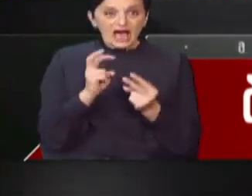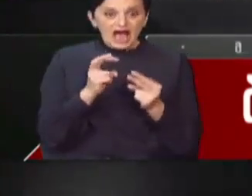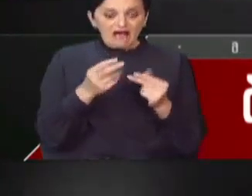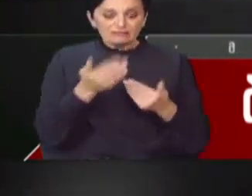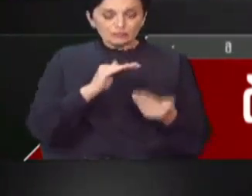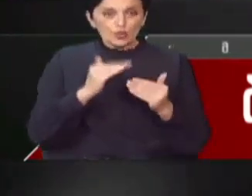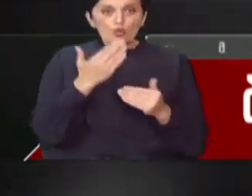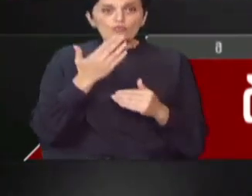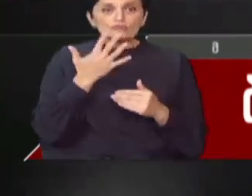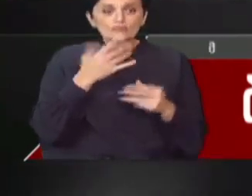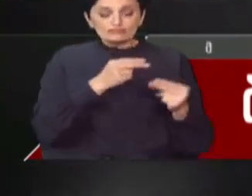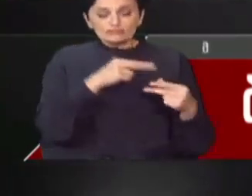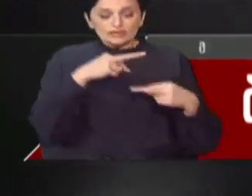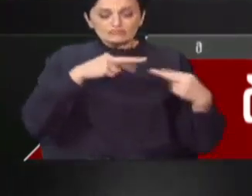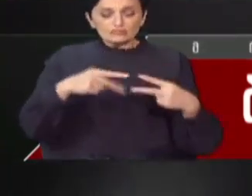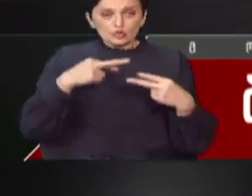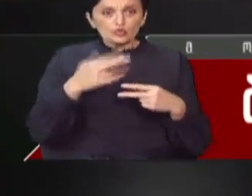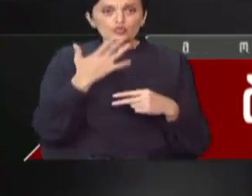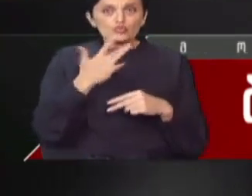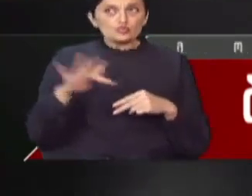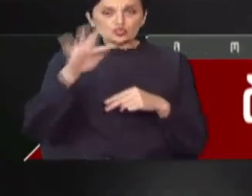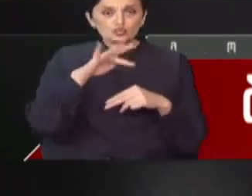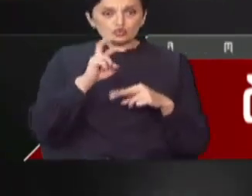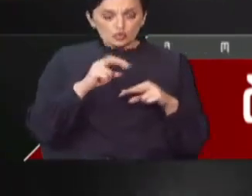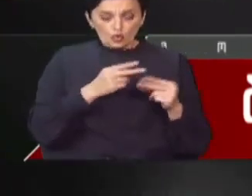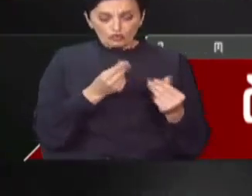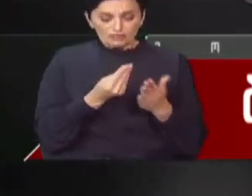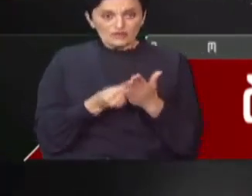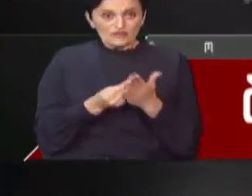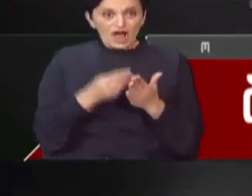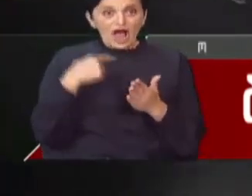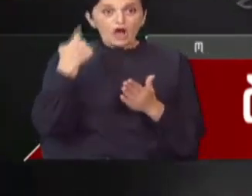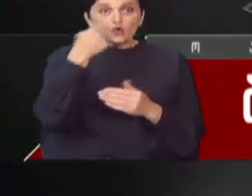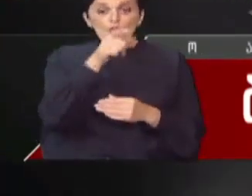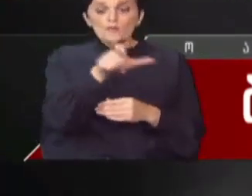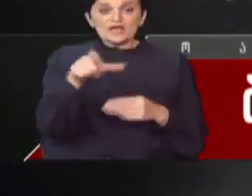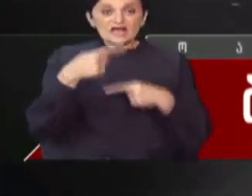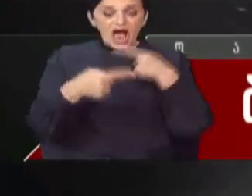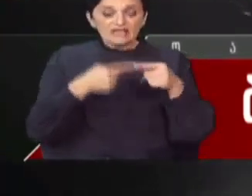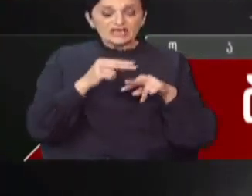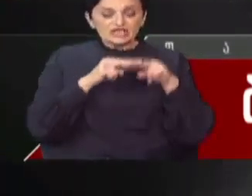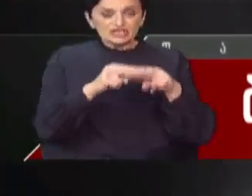აკონვერტირებდნენ უცხოურ ვალუტაში და რიცხავდნენ ნარკორეალიზაციაში ჩართული პირების ანგარიშებზე.